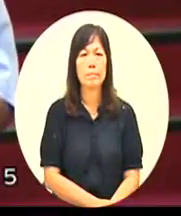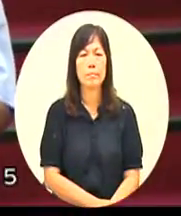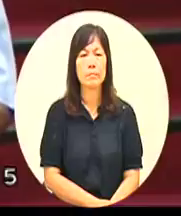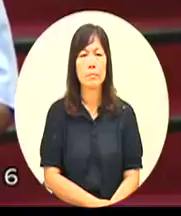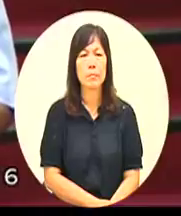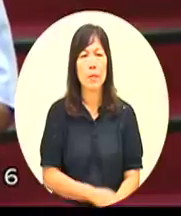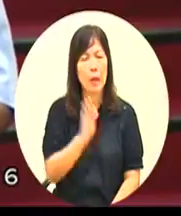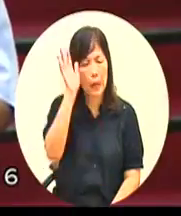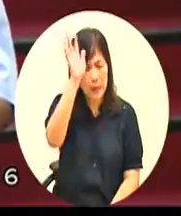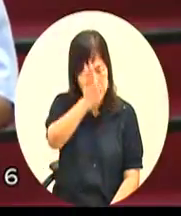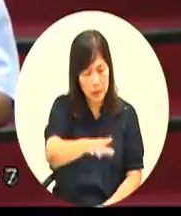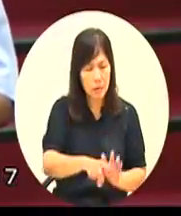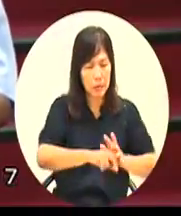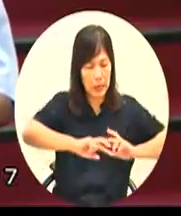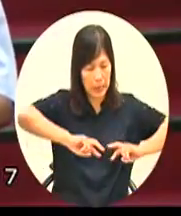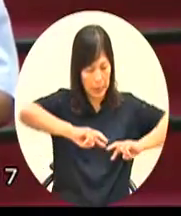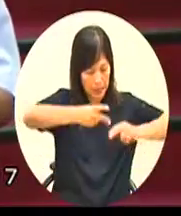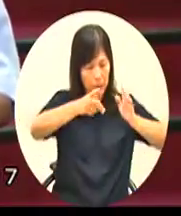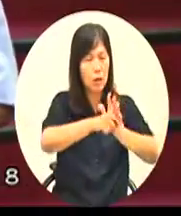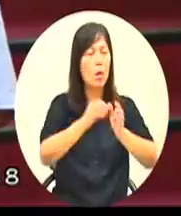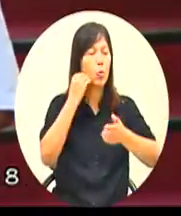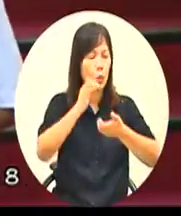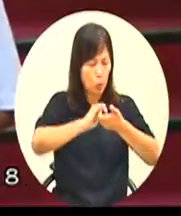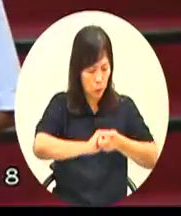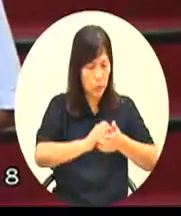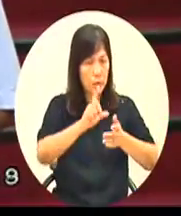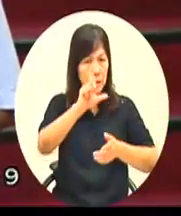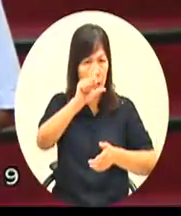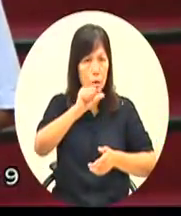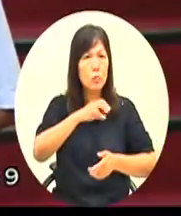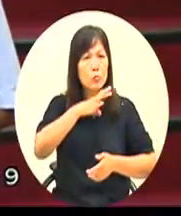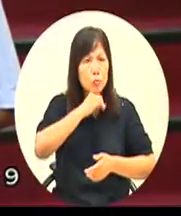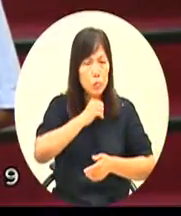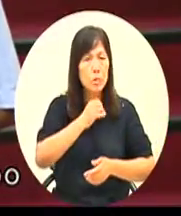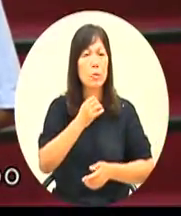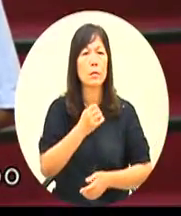未来的年金改革，假设定在65岁，